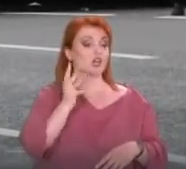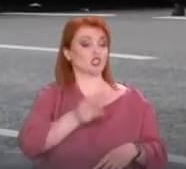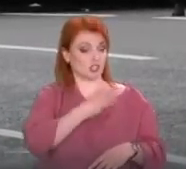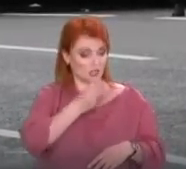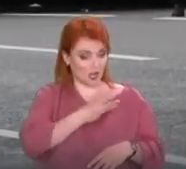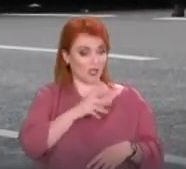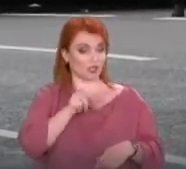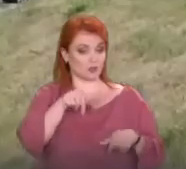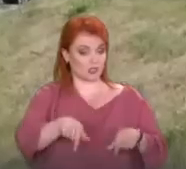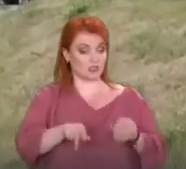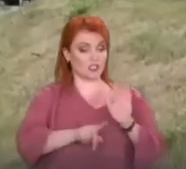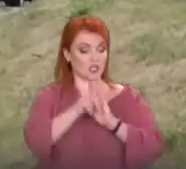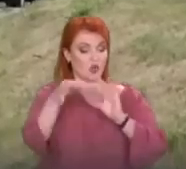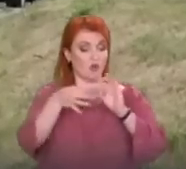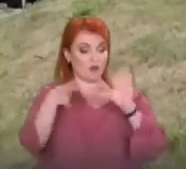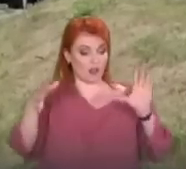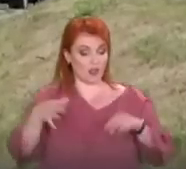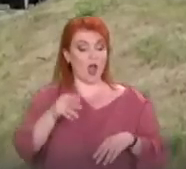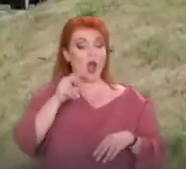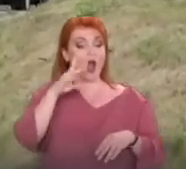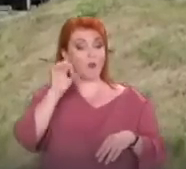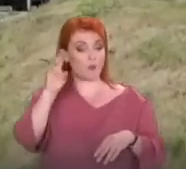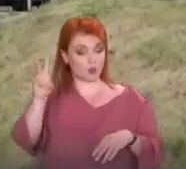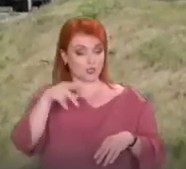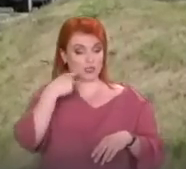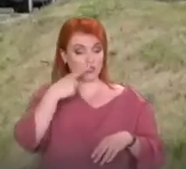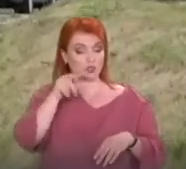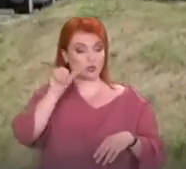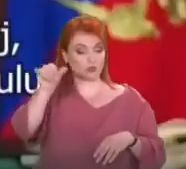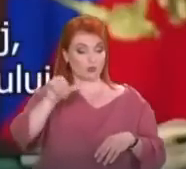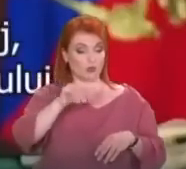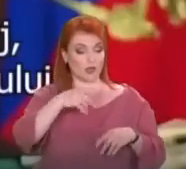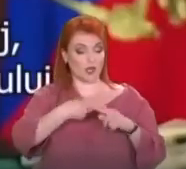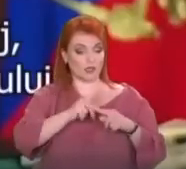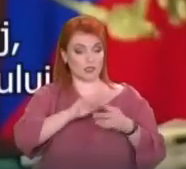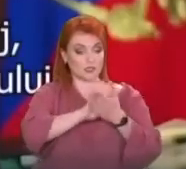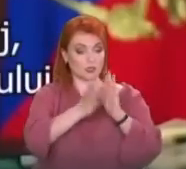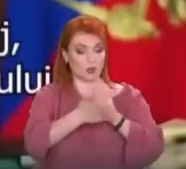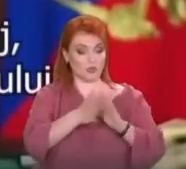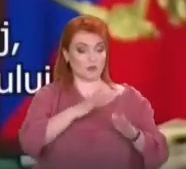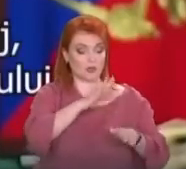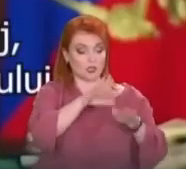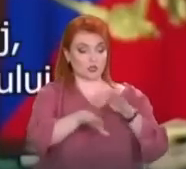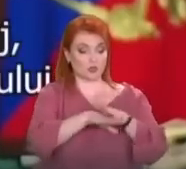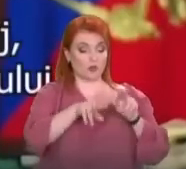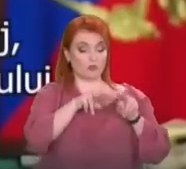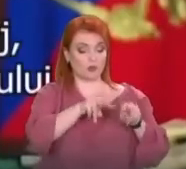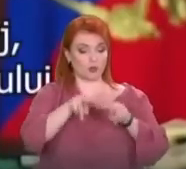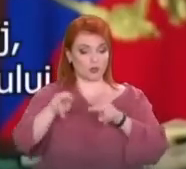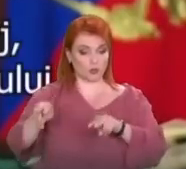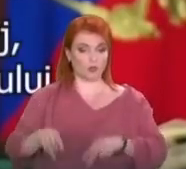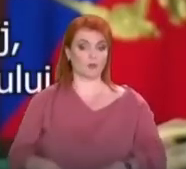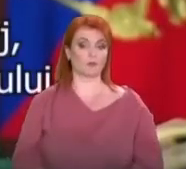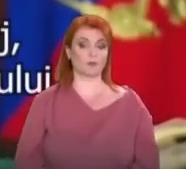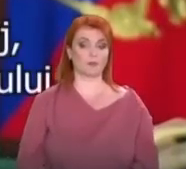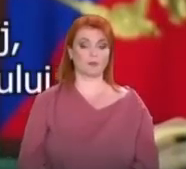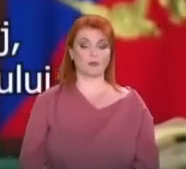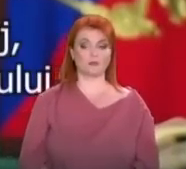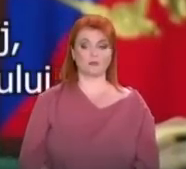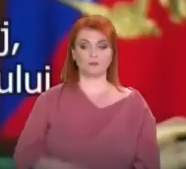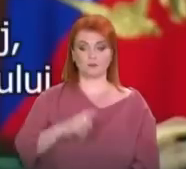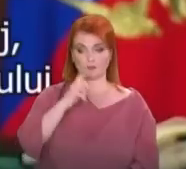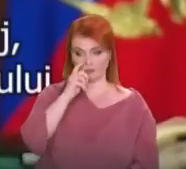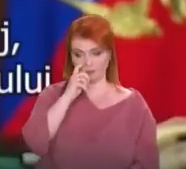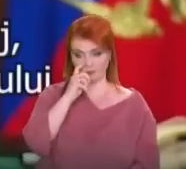grupului paramilitar Wagner, mulțumindu-le rușilor pentru unitatea lor. Эта гражданская солидарность показала, что